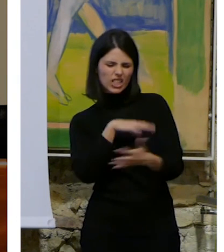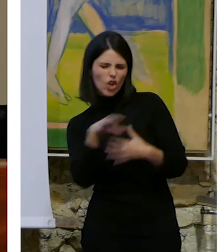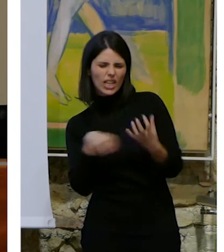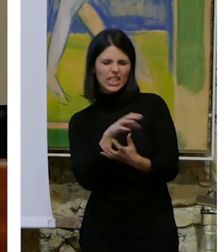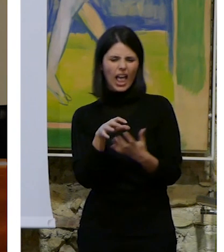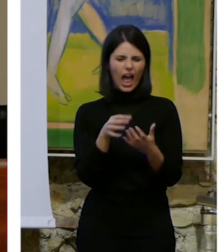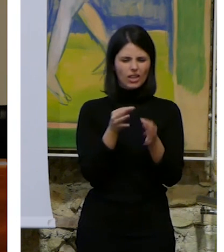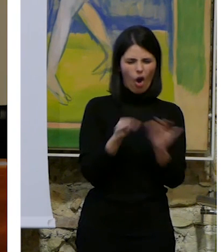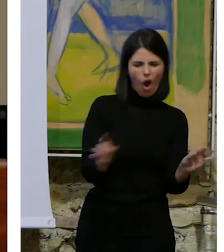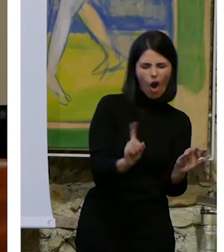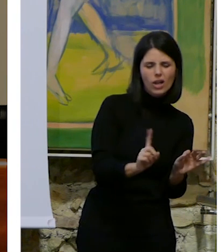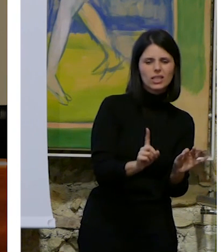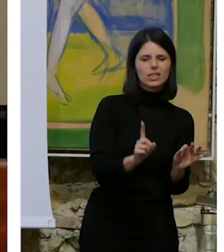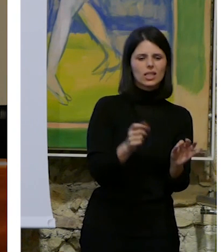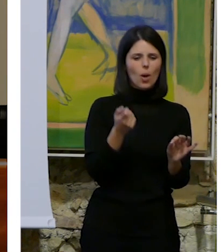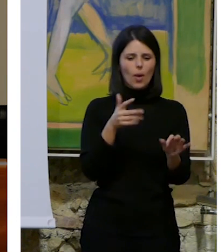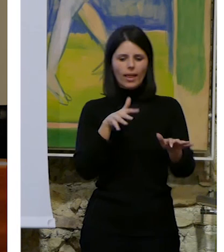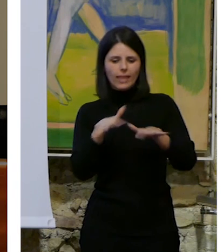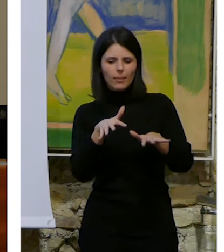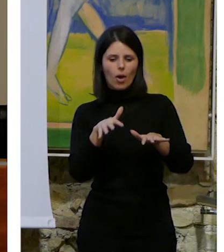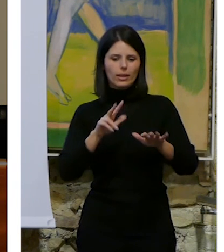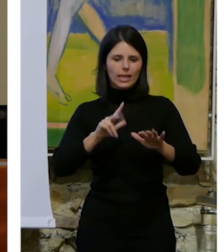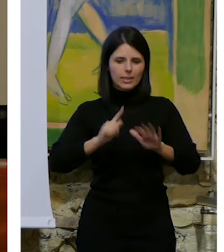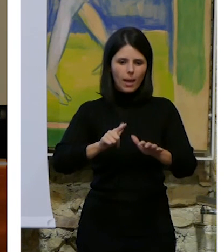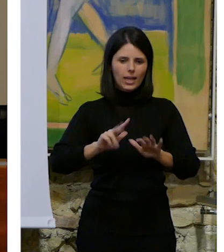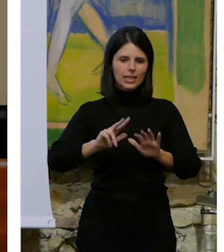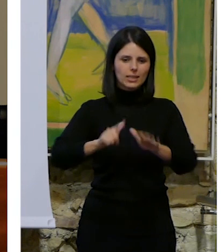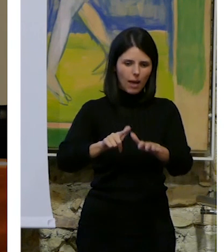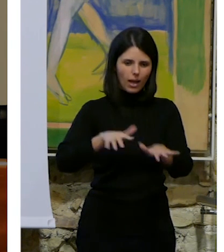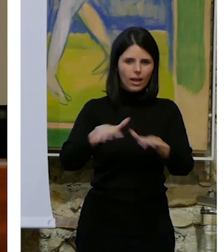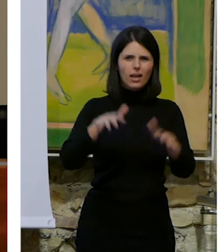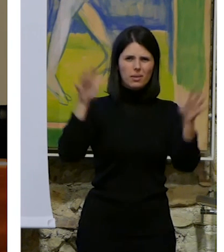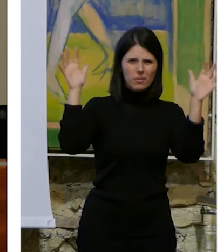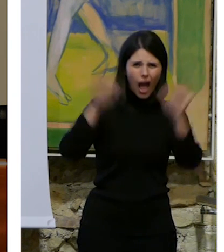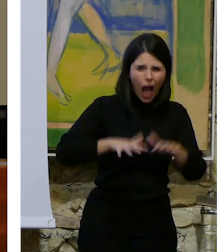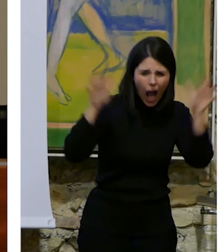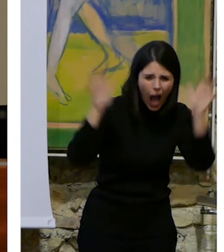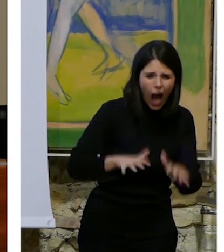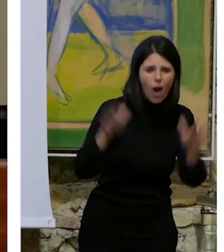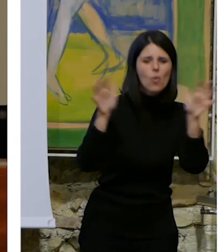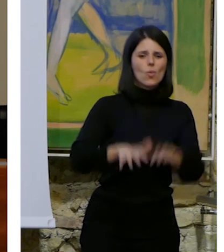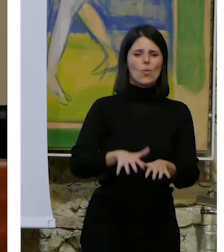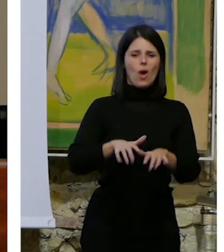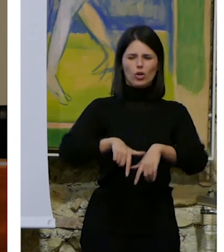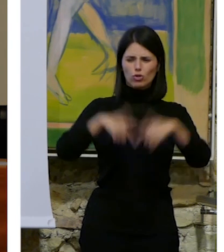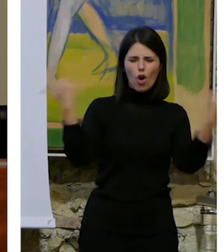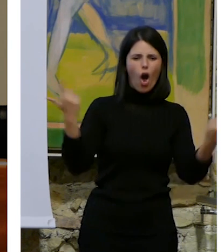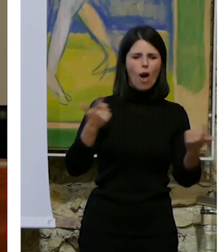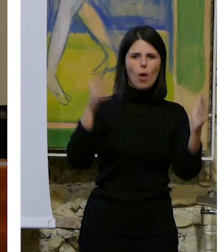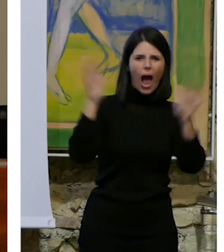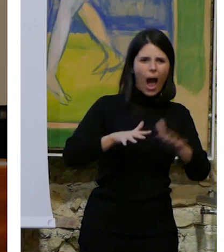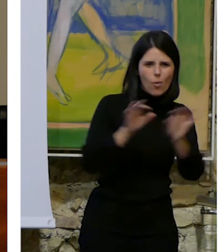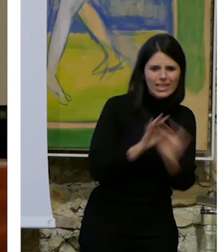disordinata, un po' con un terremoto ogni 3 settimane, un diluvio, troppa acqua in un periodo e niente acqua nell'altro,